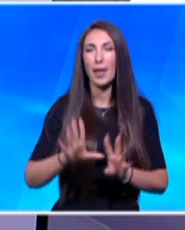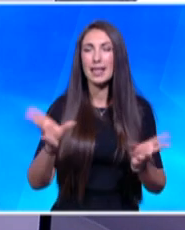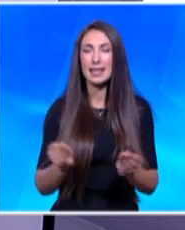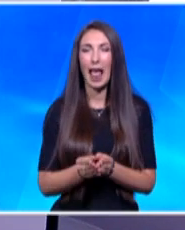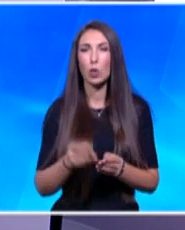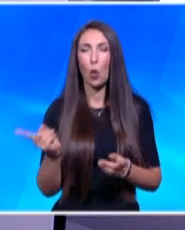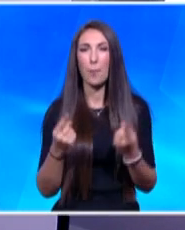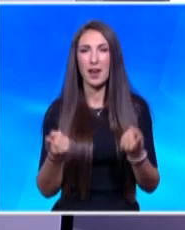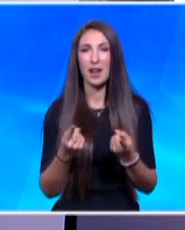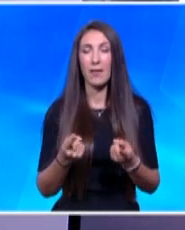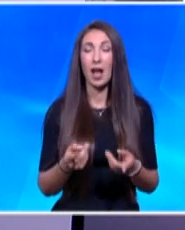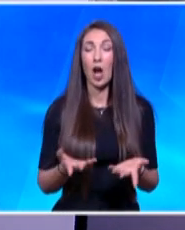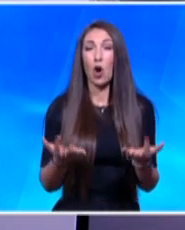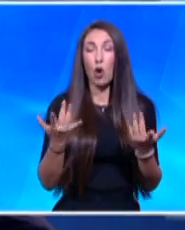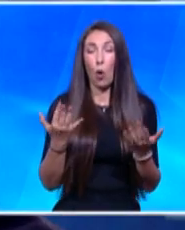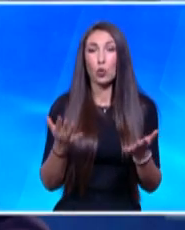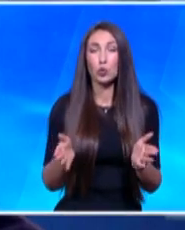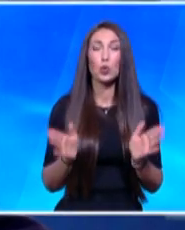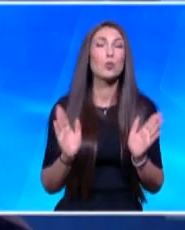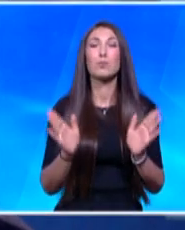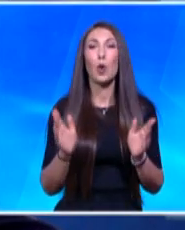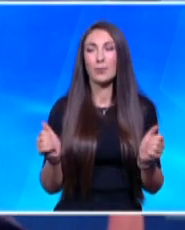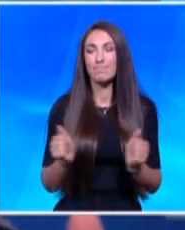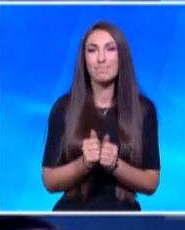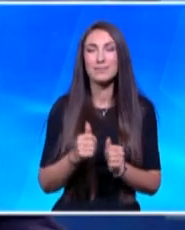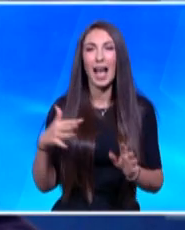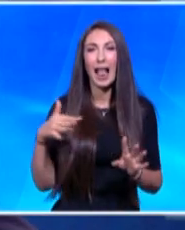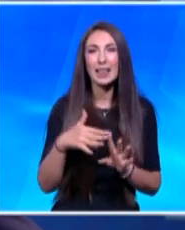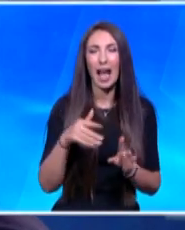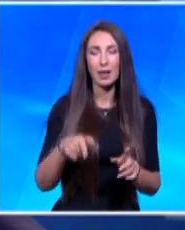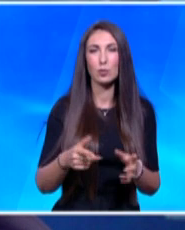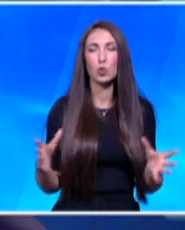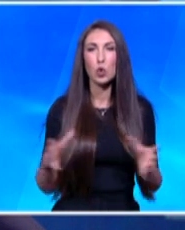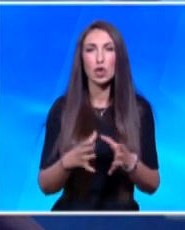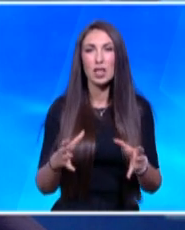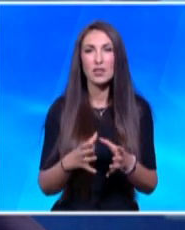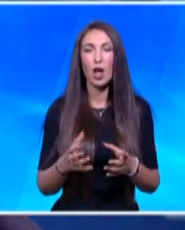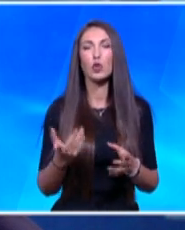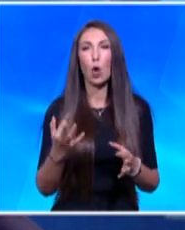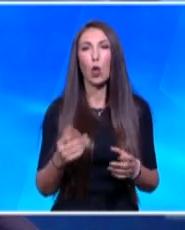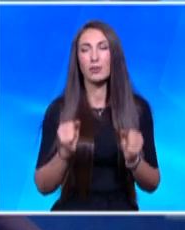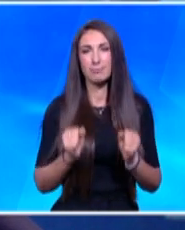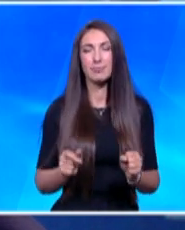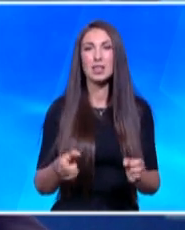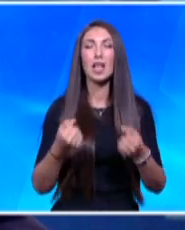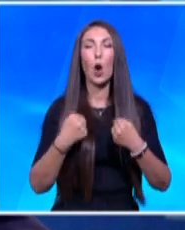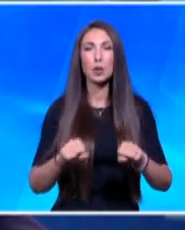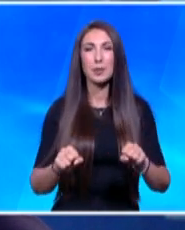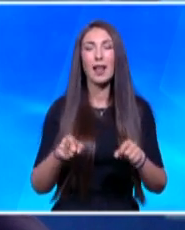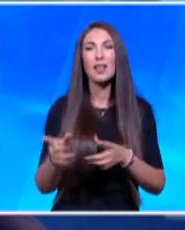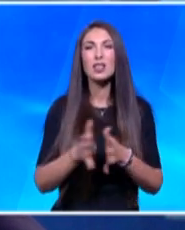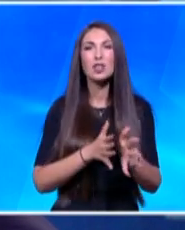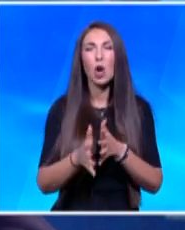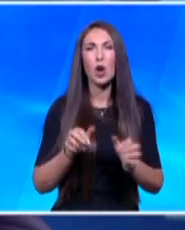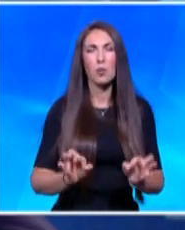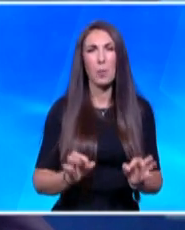е по-така сгъстена атаката около това мнозинство, толкова ще бъде твърдена и отбраната. Тези хора се намират в